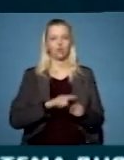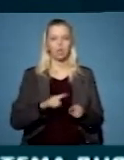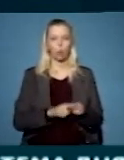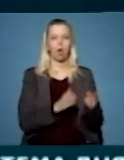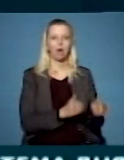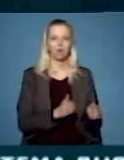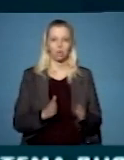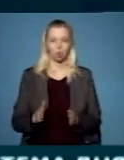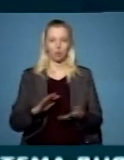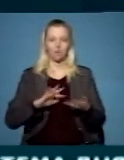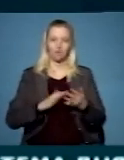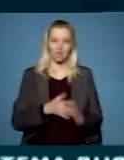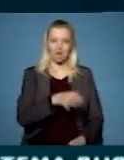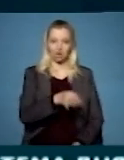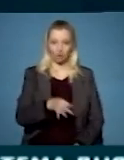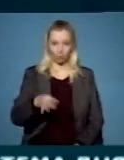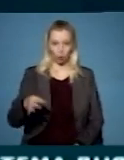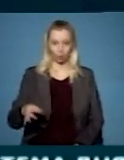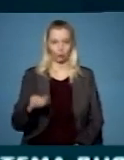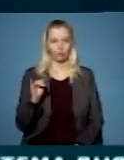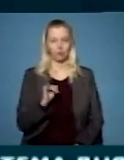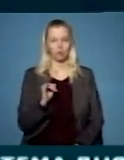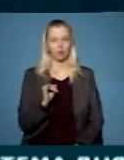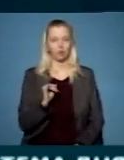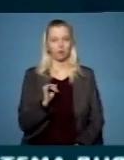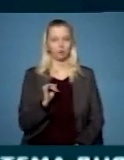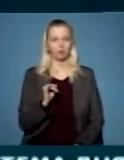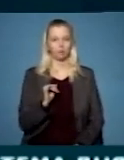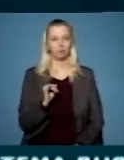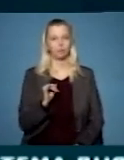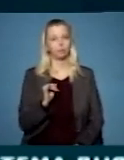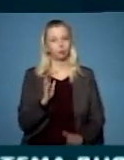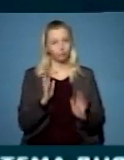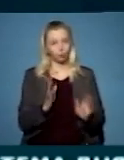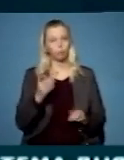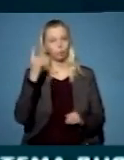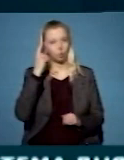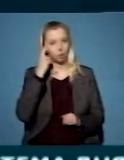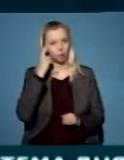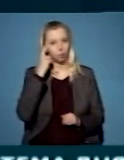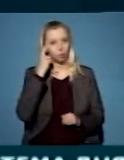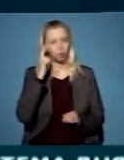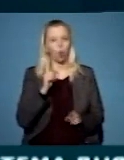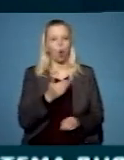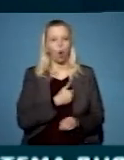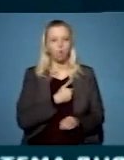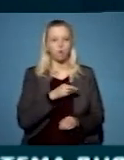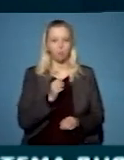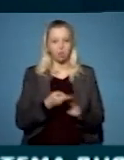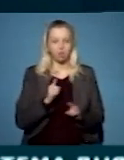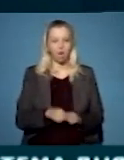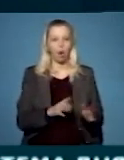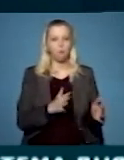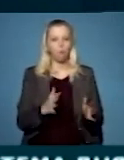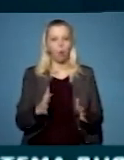режиму в населених пунктах. І будемо думати, що хоча б цей момент,